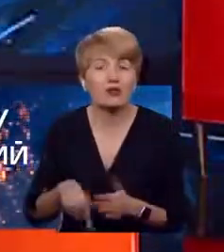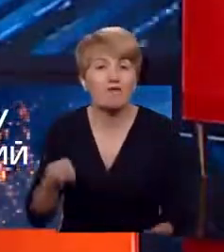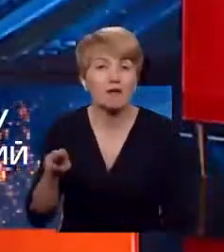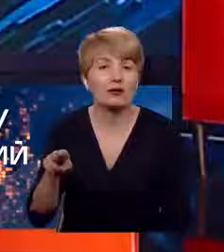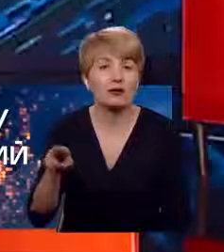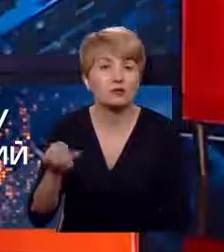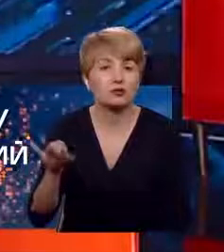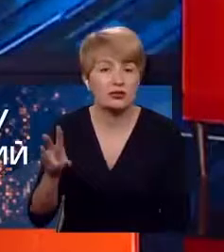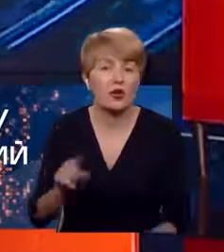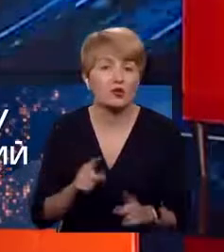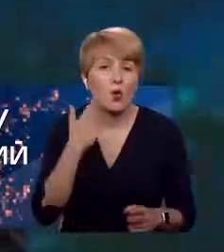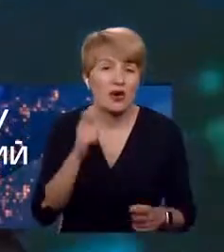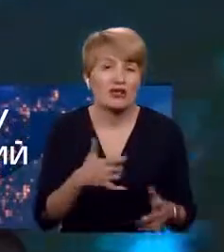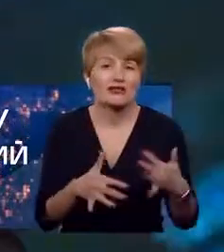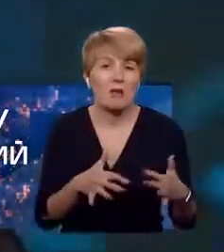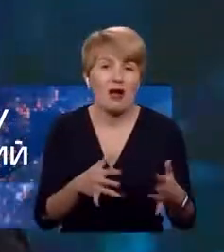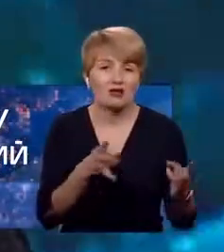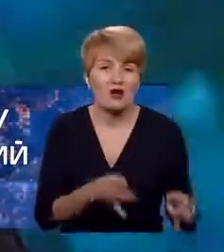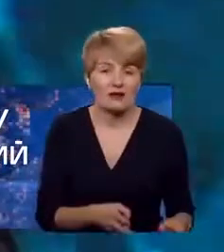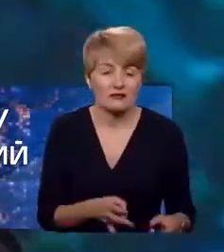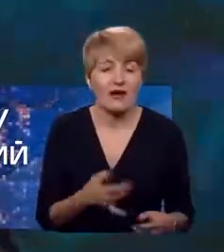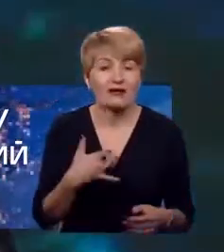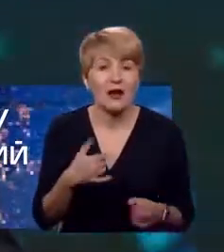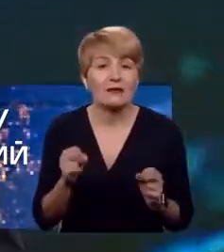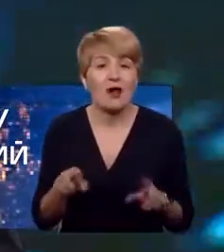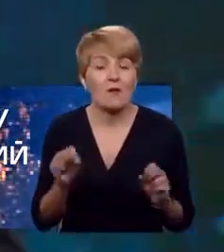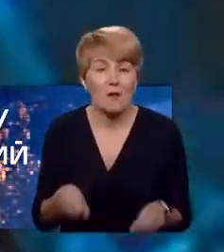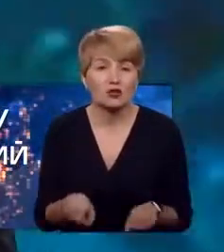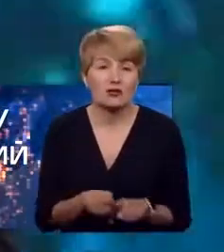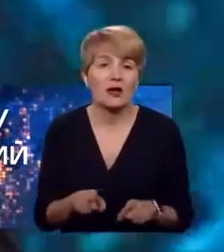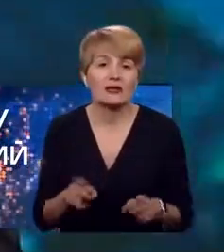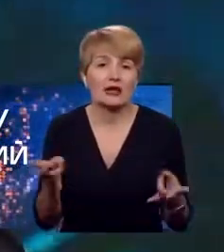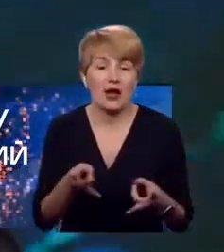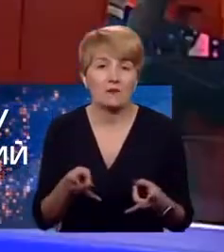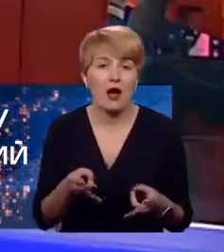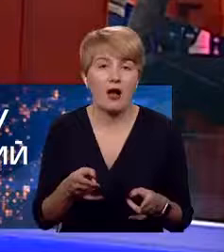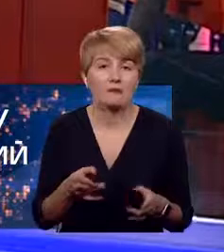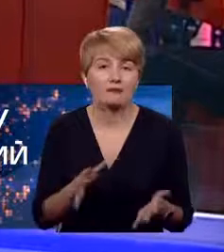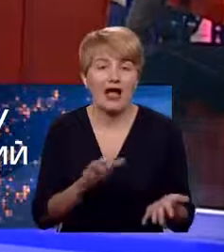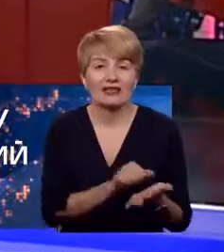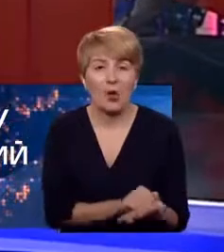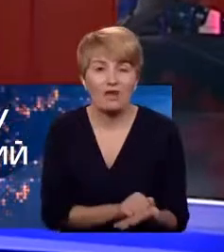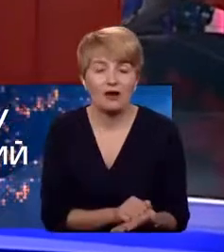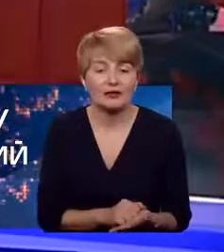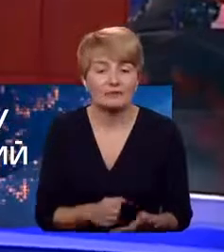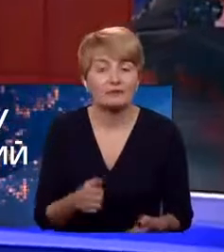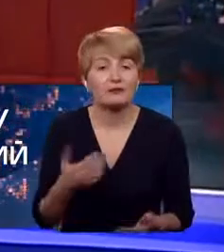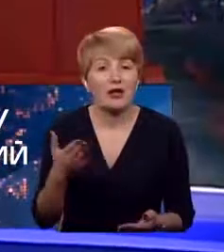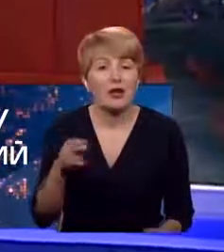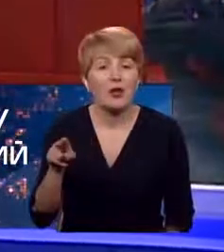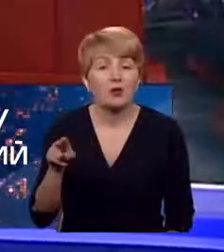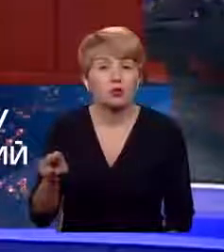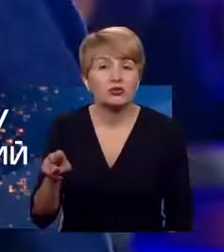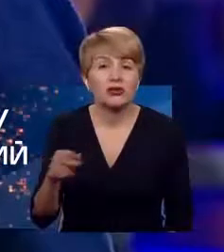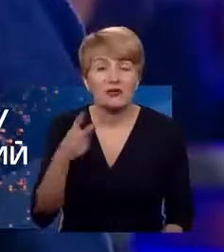Україна – це слабка жертва. І нас як можна, так і треба атакувати. А в пана Путіна дуже проста логіка. Він дивиться навколо і обирає